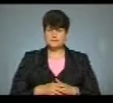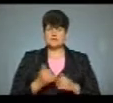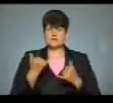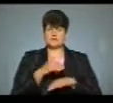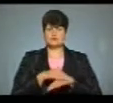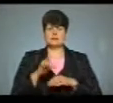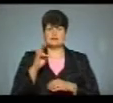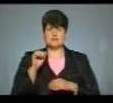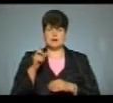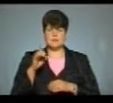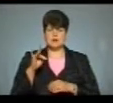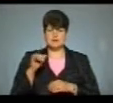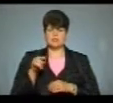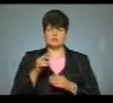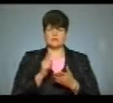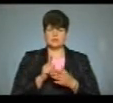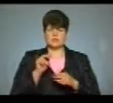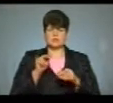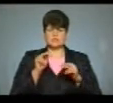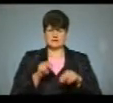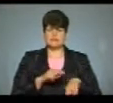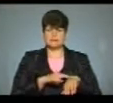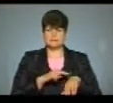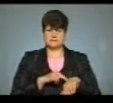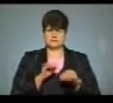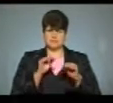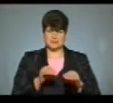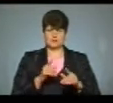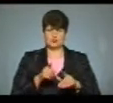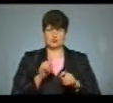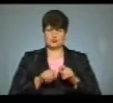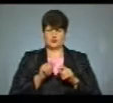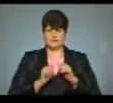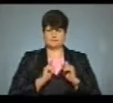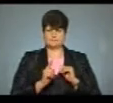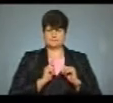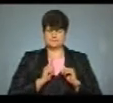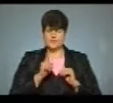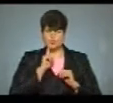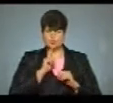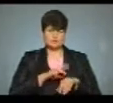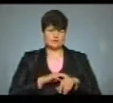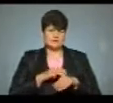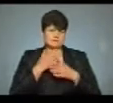Набережній. Сьогодні тут мають виставити патруль, який буде контролювати карантинну зону. Поки що поліцейських немає.